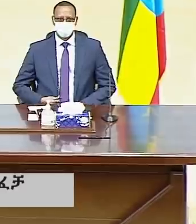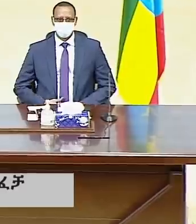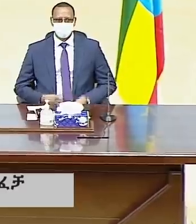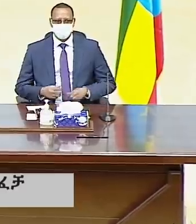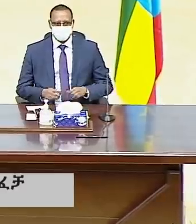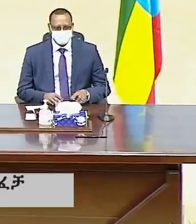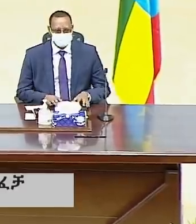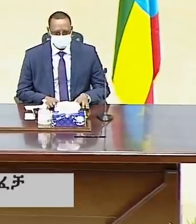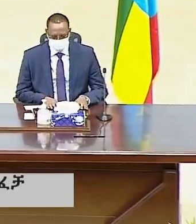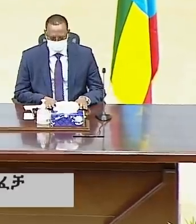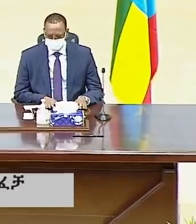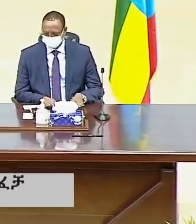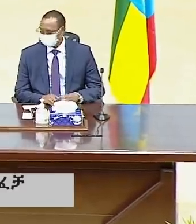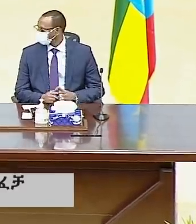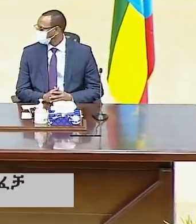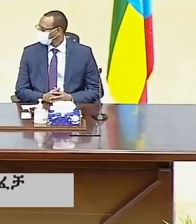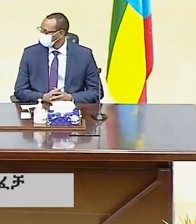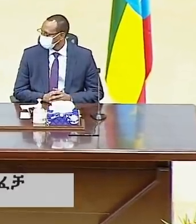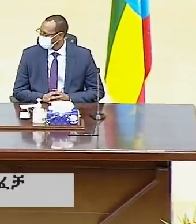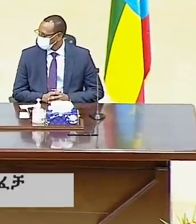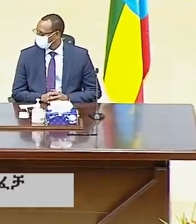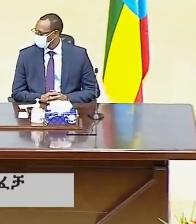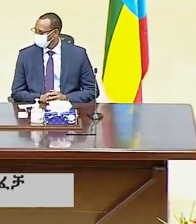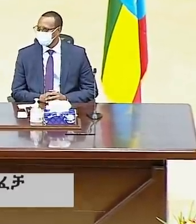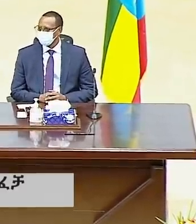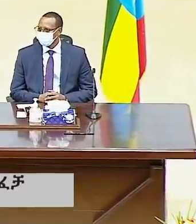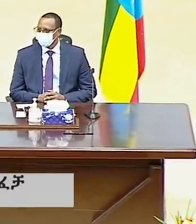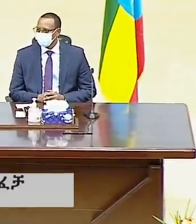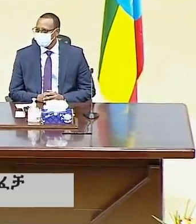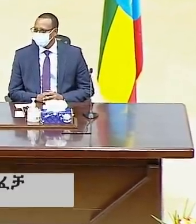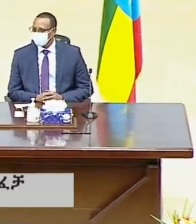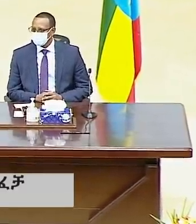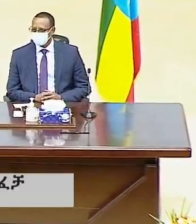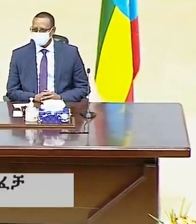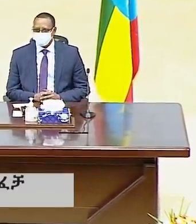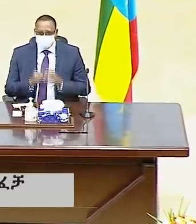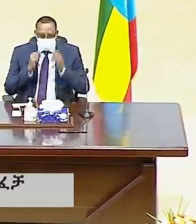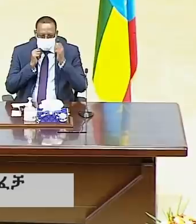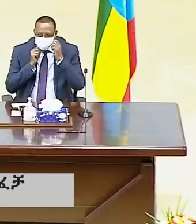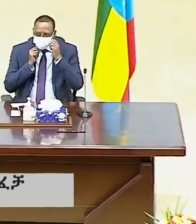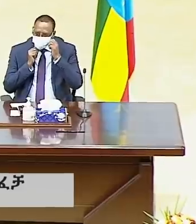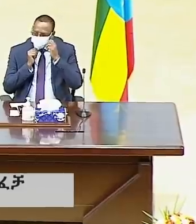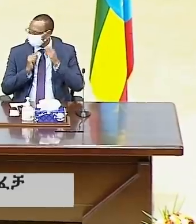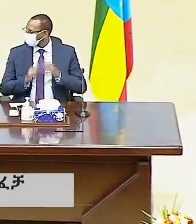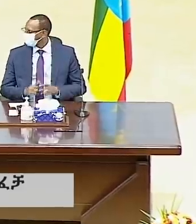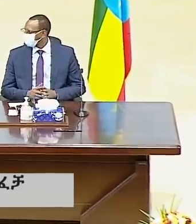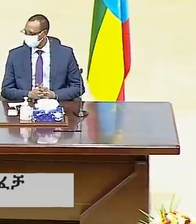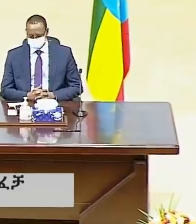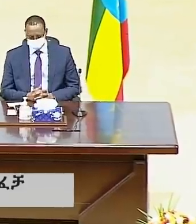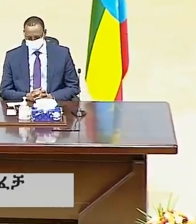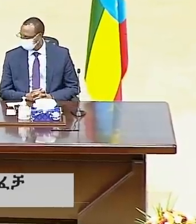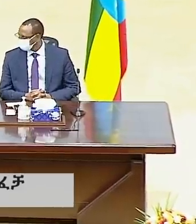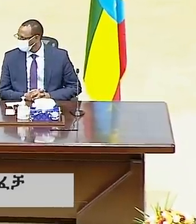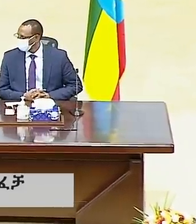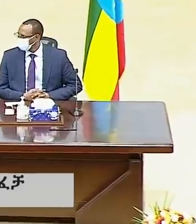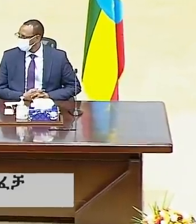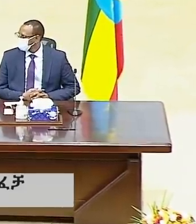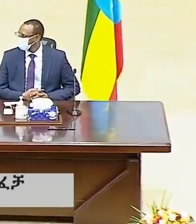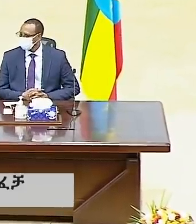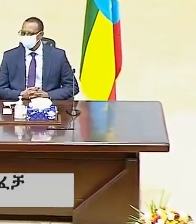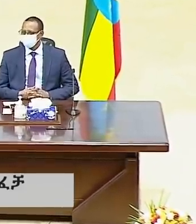ፕሬዝዳንት ክብርት ወይዘሮ ሳህለወርቅ ዘውዴ፣ የኢፌዴሪ ጠቅላይ ሚኒስትር ክቡር ዶክተር አብይ